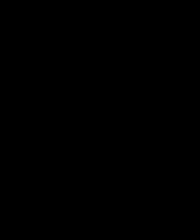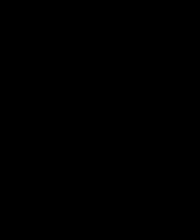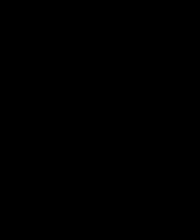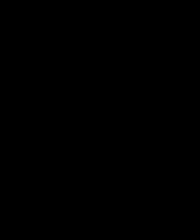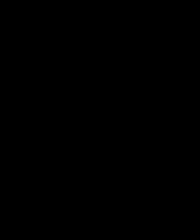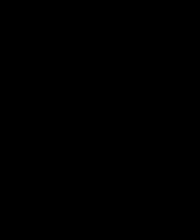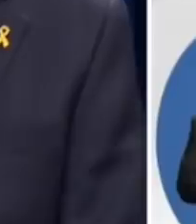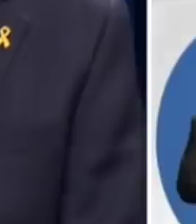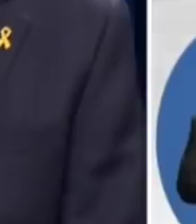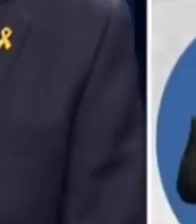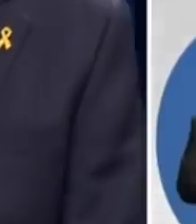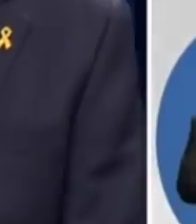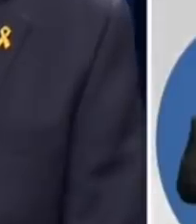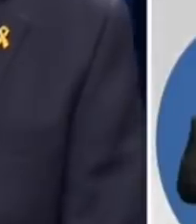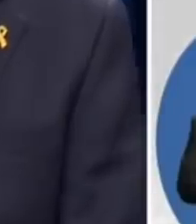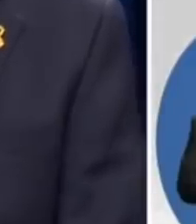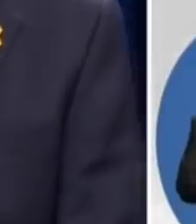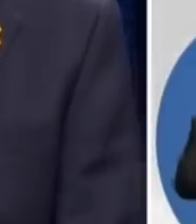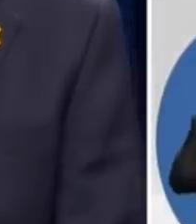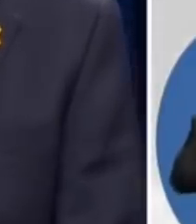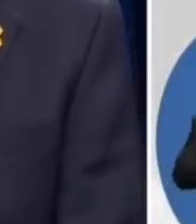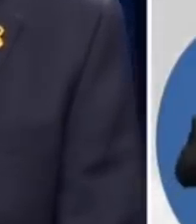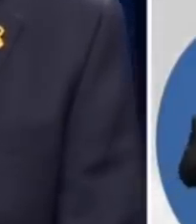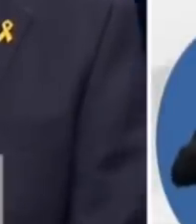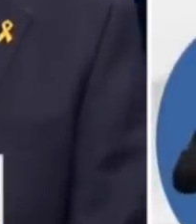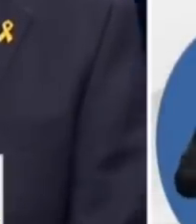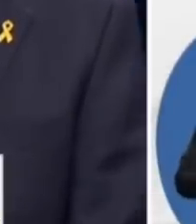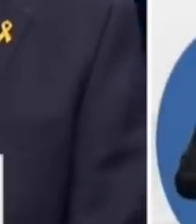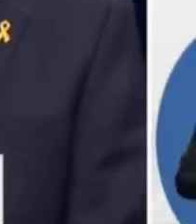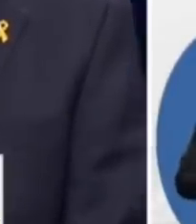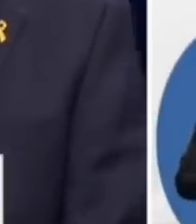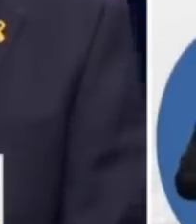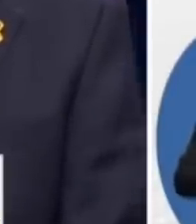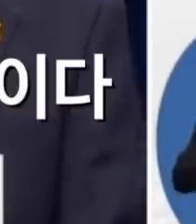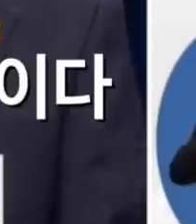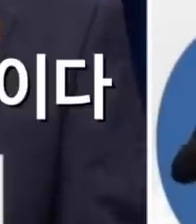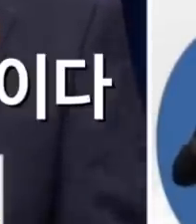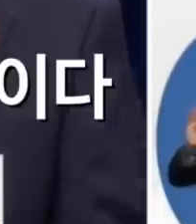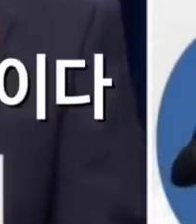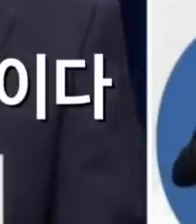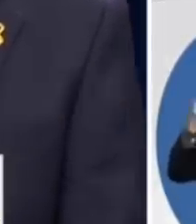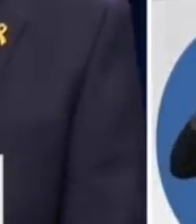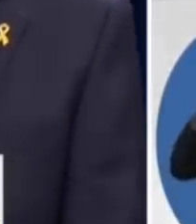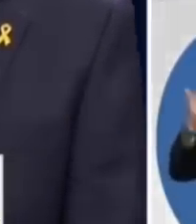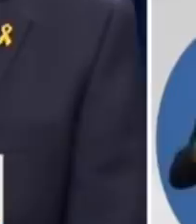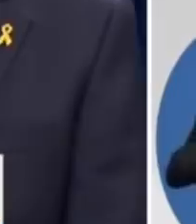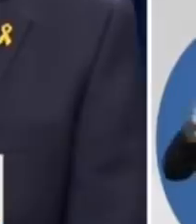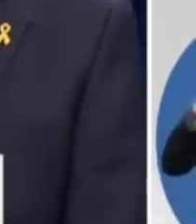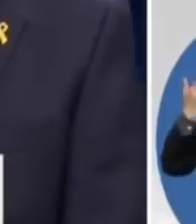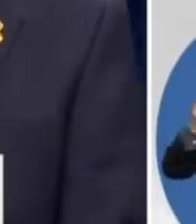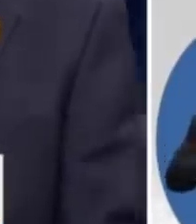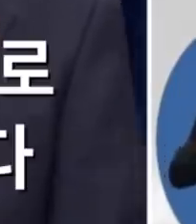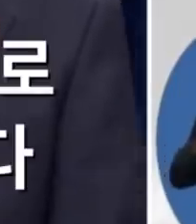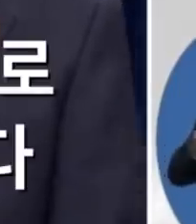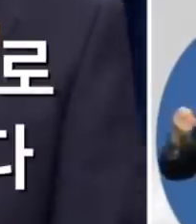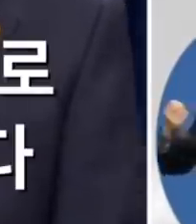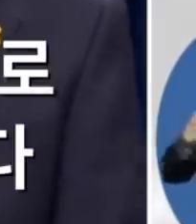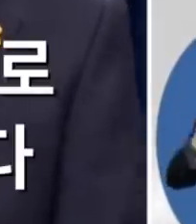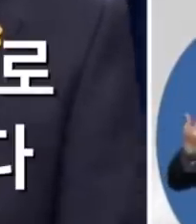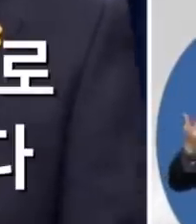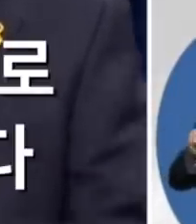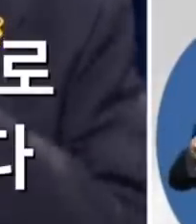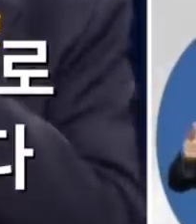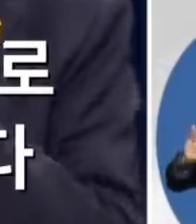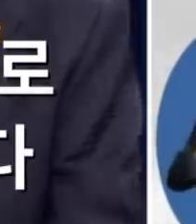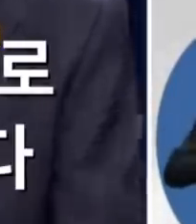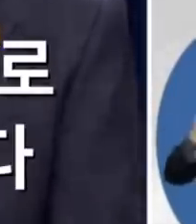여러분! 제가 MB 아바타입니까? 그게 제 생각입니다. 아, 그렇습니까? 예, 그러면 저는 그런 이야기를